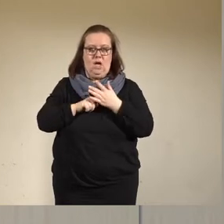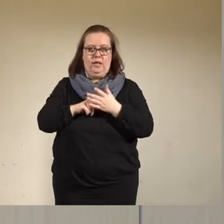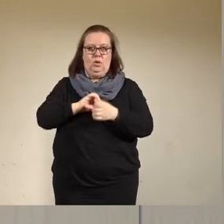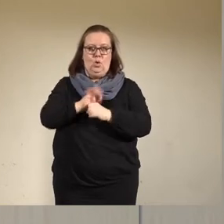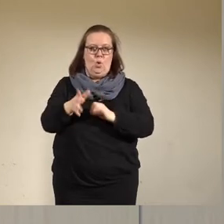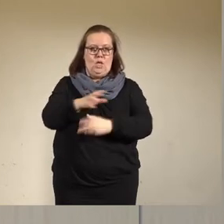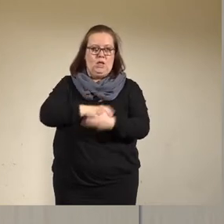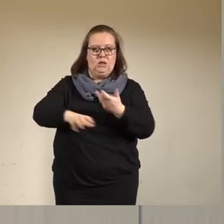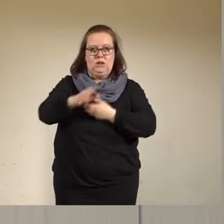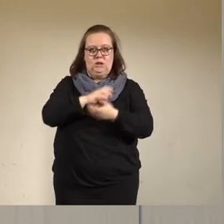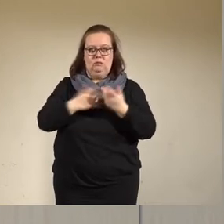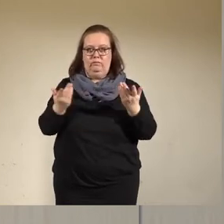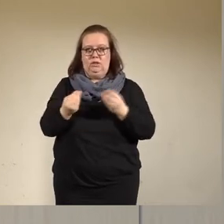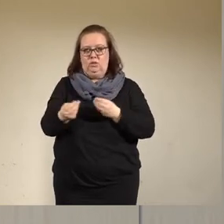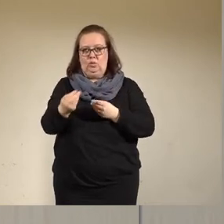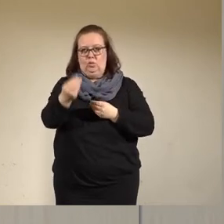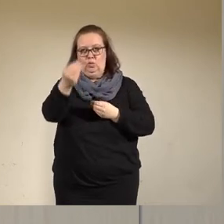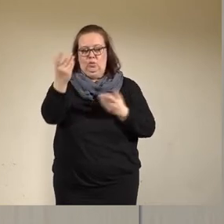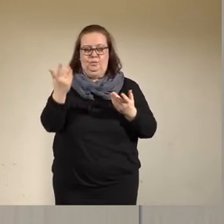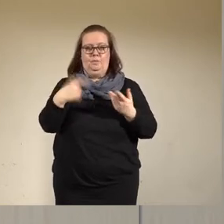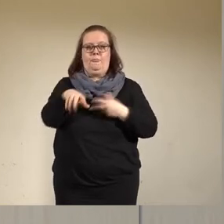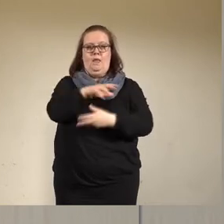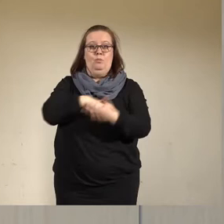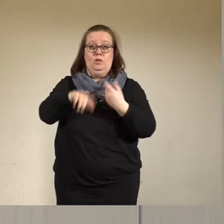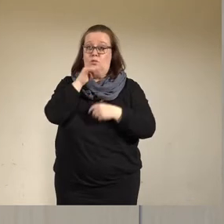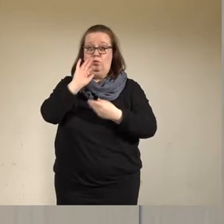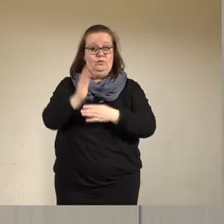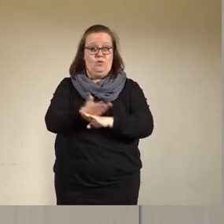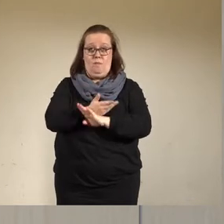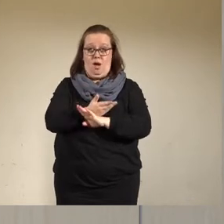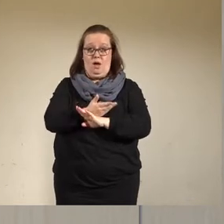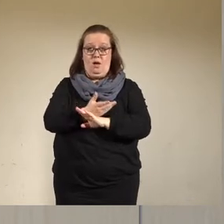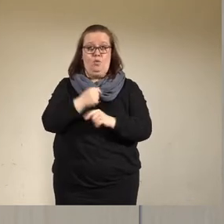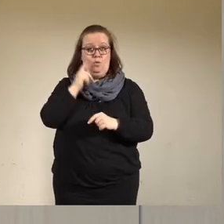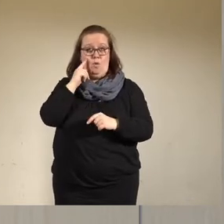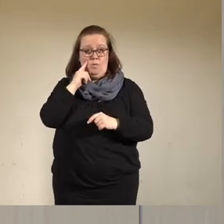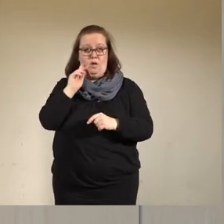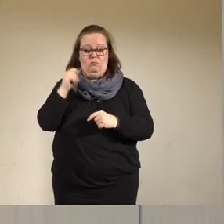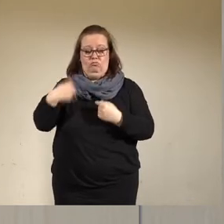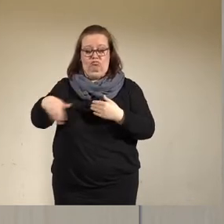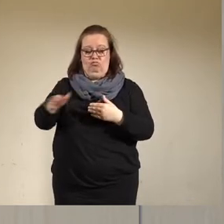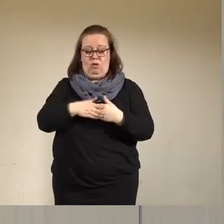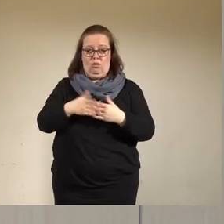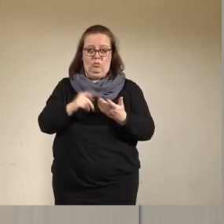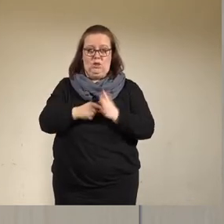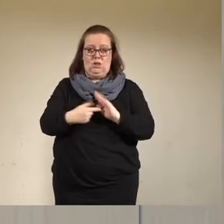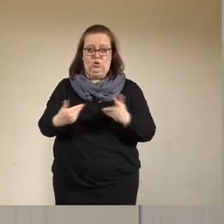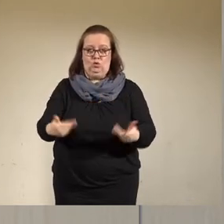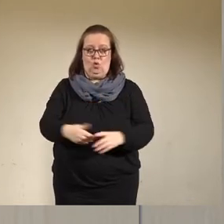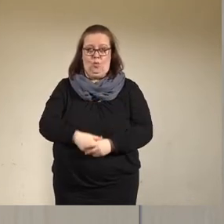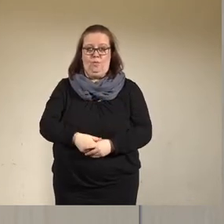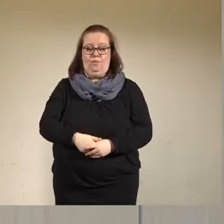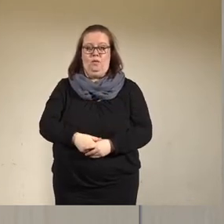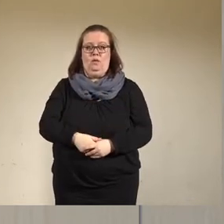der Corona-Krise einhergegangen sind. Die Krise ist nicht vorbei. Das zeigt der aktuelle Shutdown auf dramatische Weise.